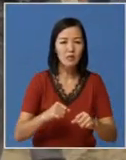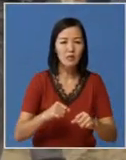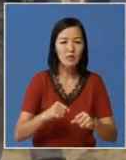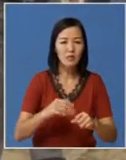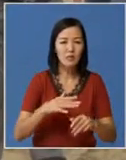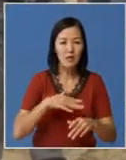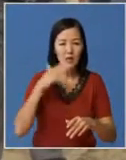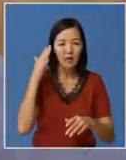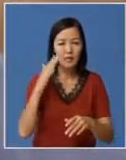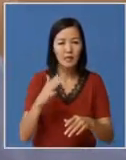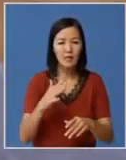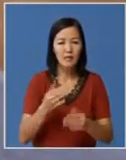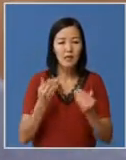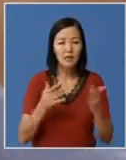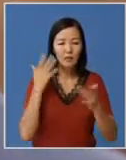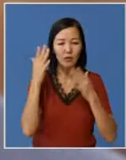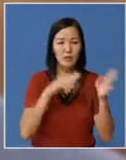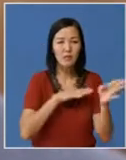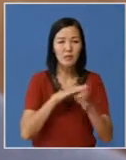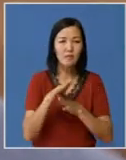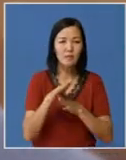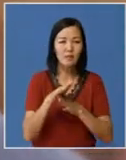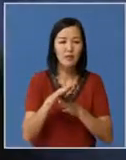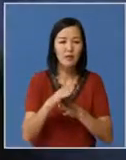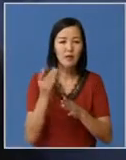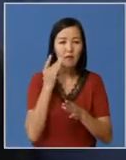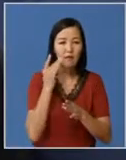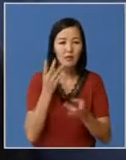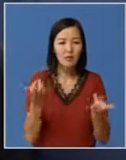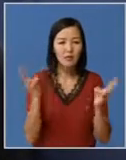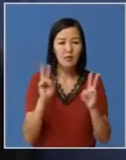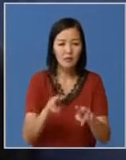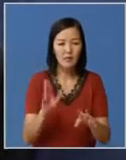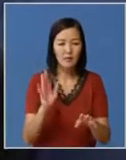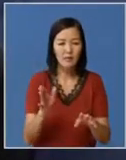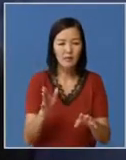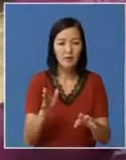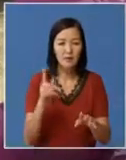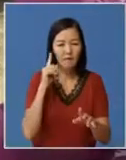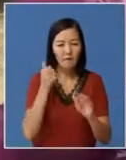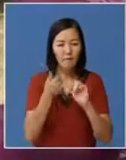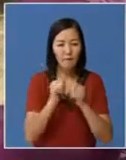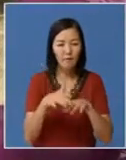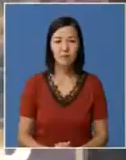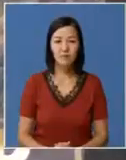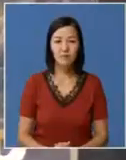Сегодня ее мечта сбылась. Мы навсегда увековечили его имя, поделился внук виновника торжества Сейдахмет Акашев.